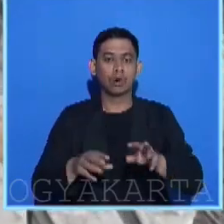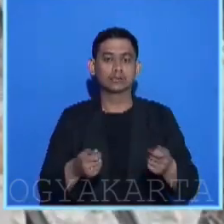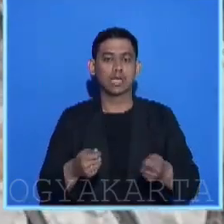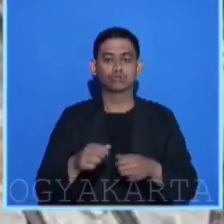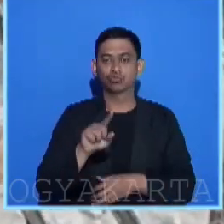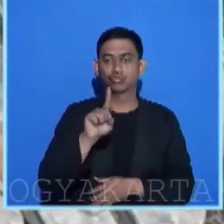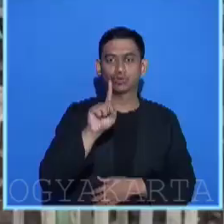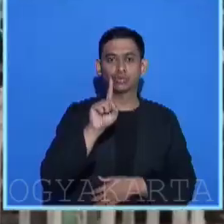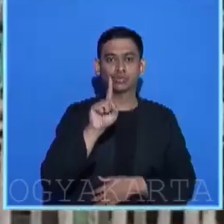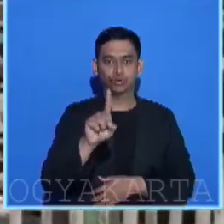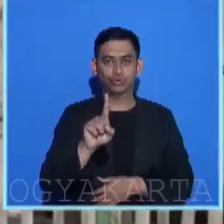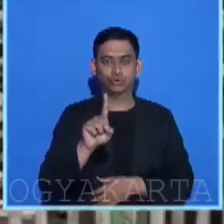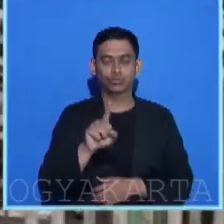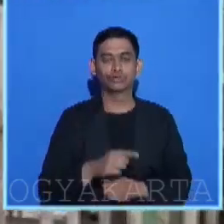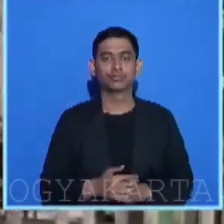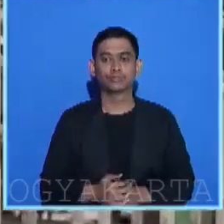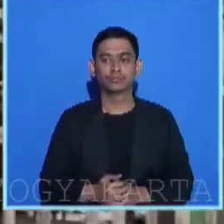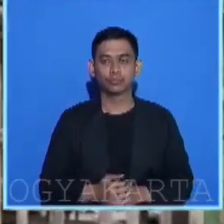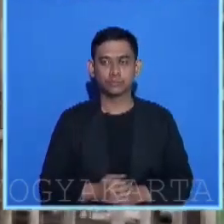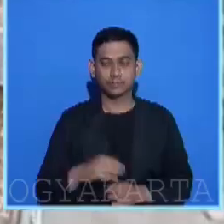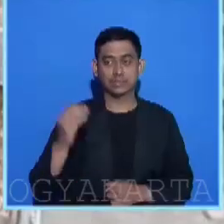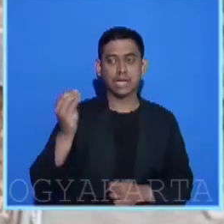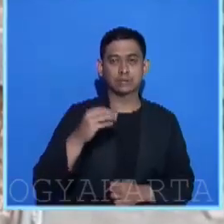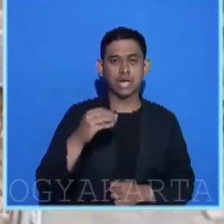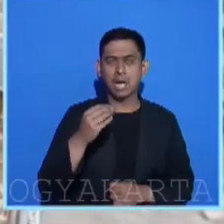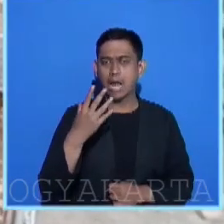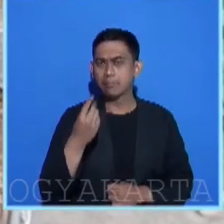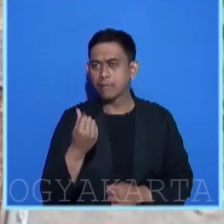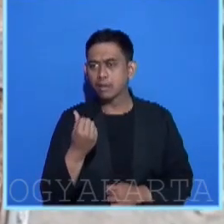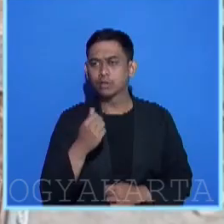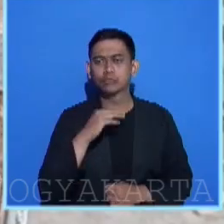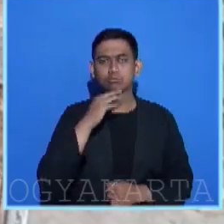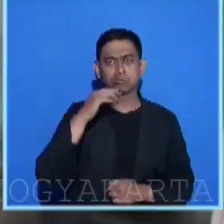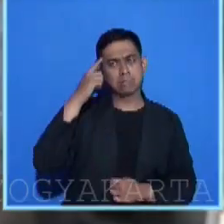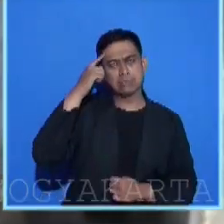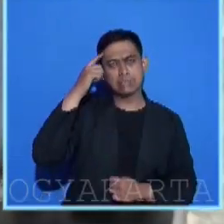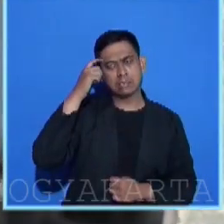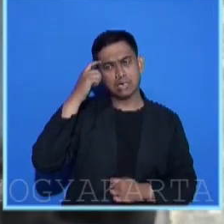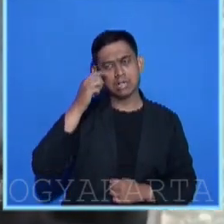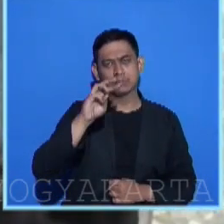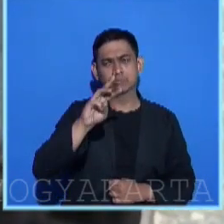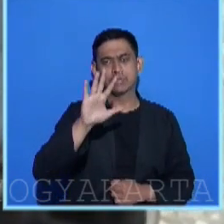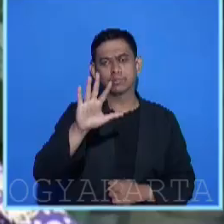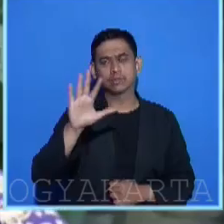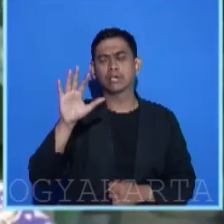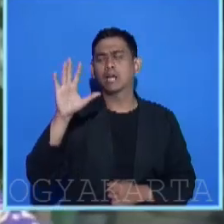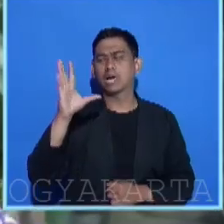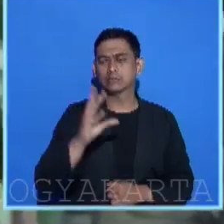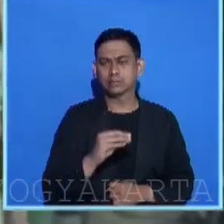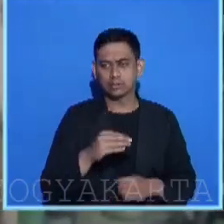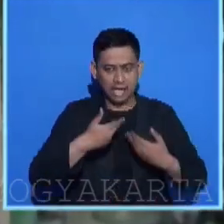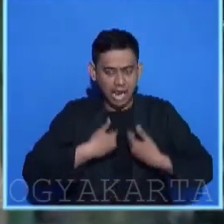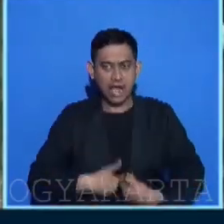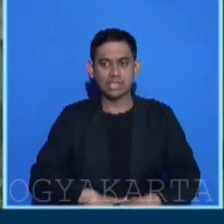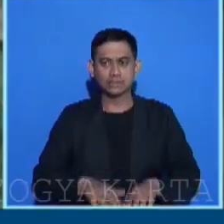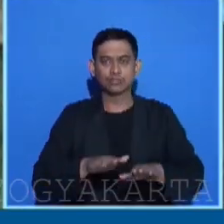buras menika ing salebeting selangkung dumugi 3 gangsal dinten saged ngasilaken 7 anakan ayam.